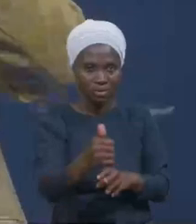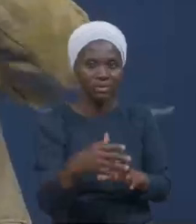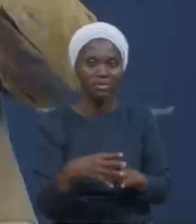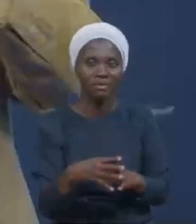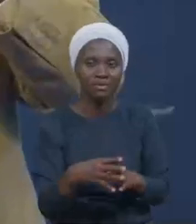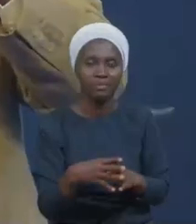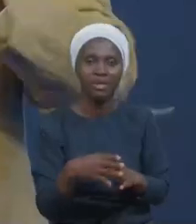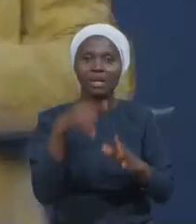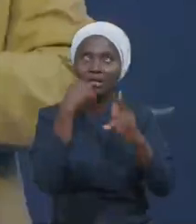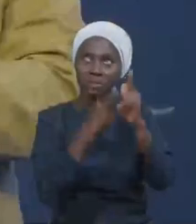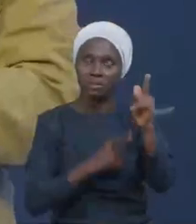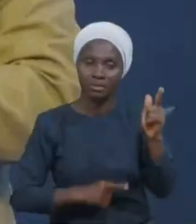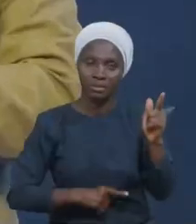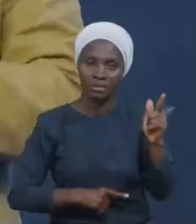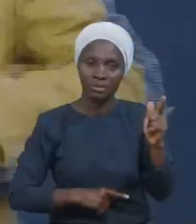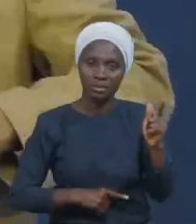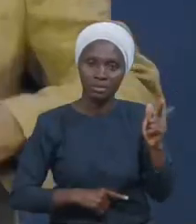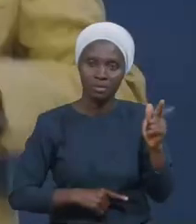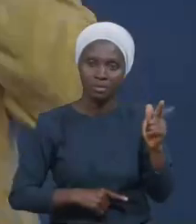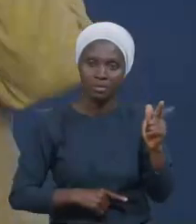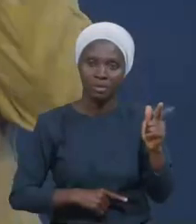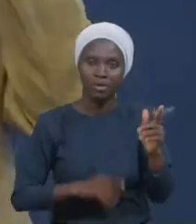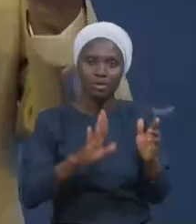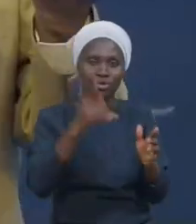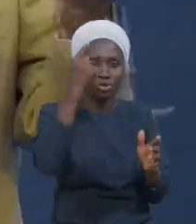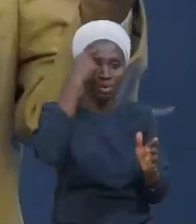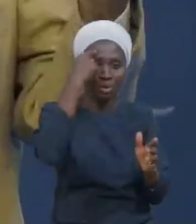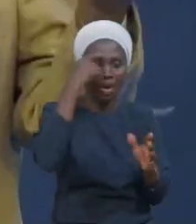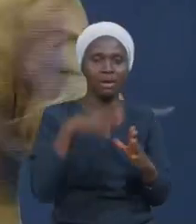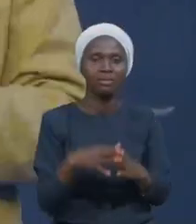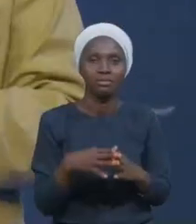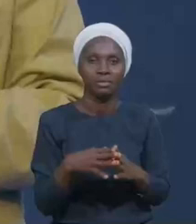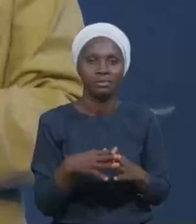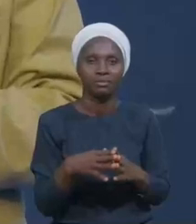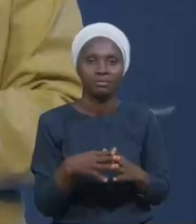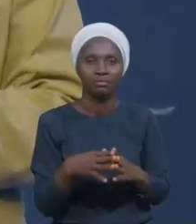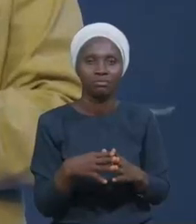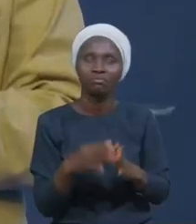Seigneur, l'homme a dit, pour que je recouvre la vue,